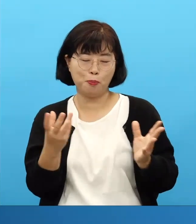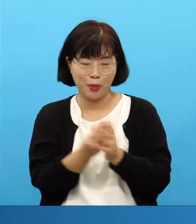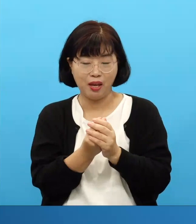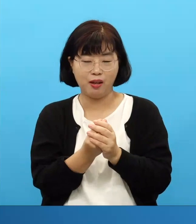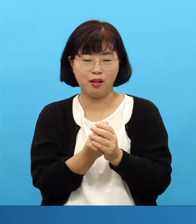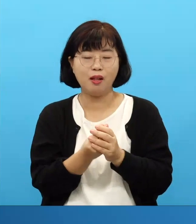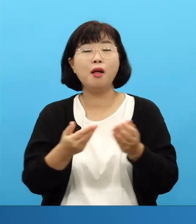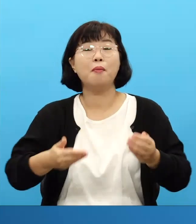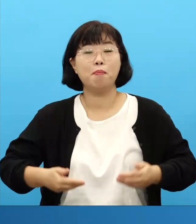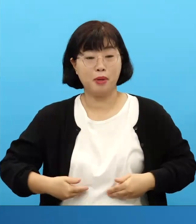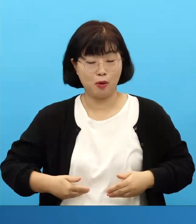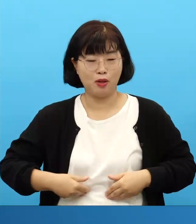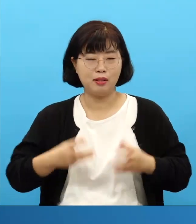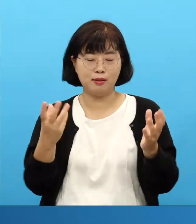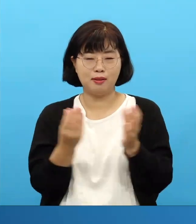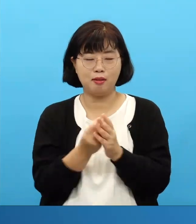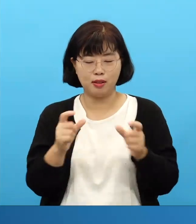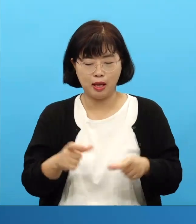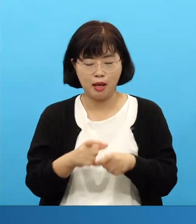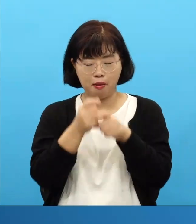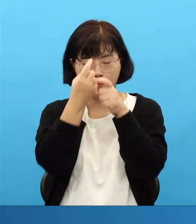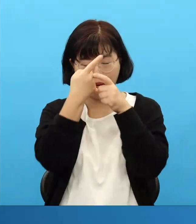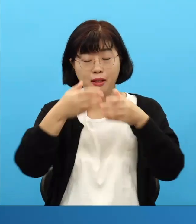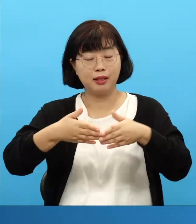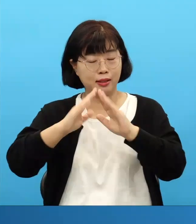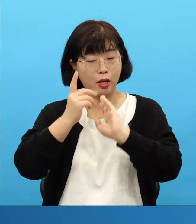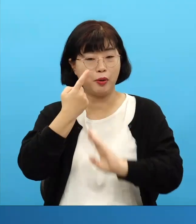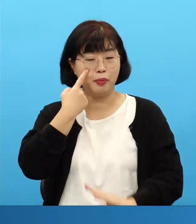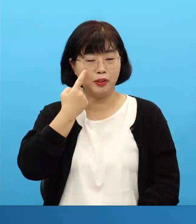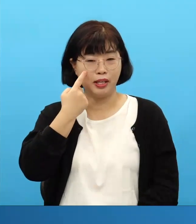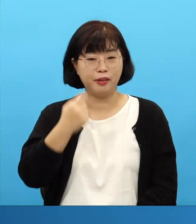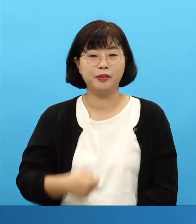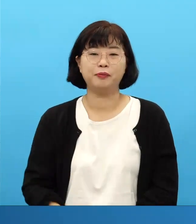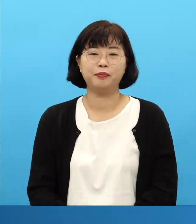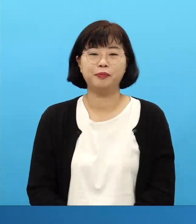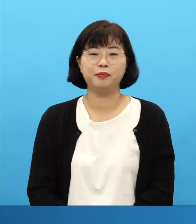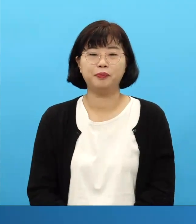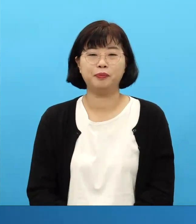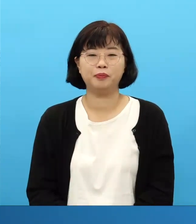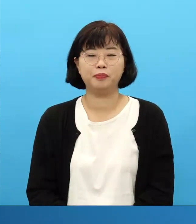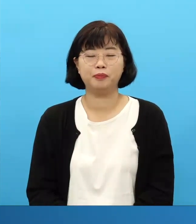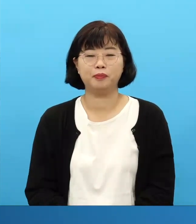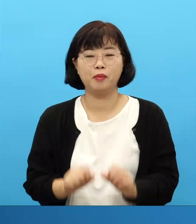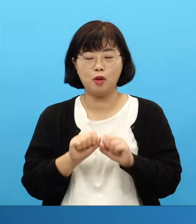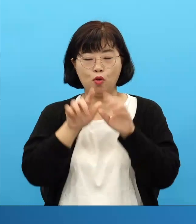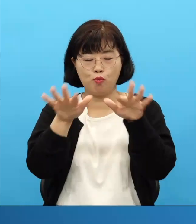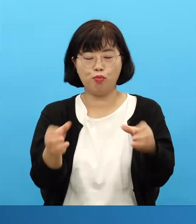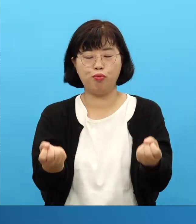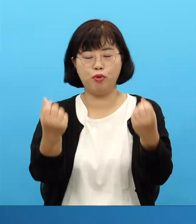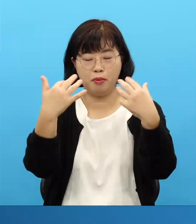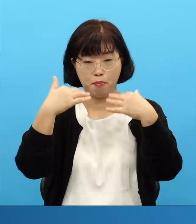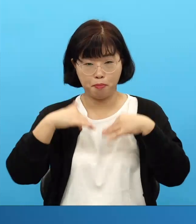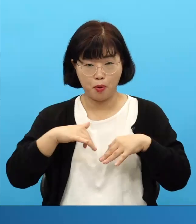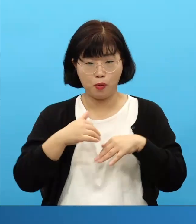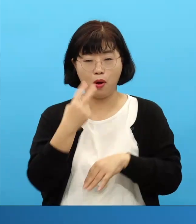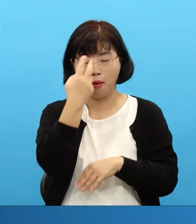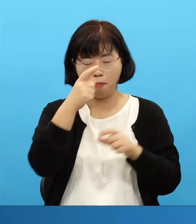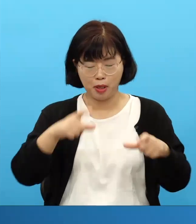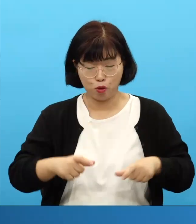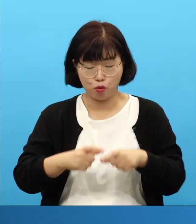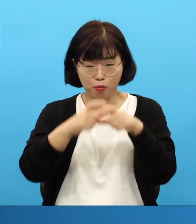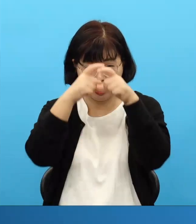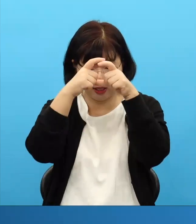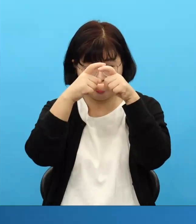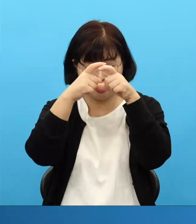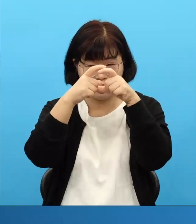prepared with 300% to become the absolute. 이래 해나가면 됩니다. Just head out this way. 플랫폼, 파수망대, 안테나 따